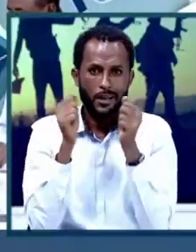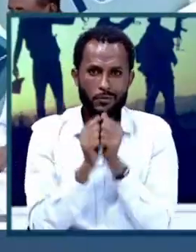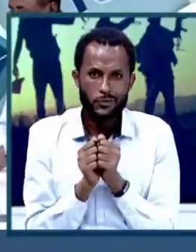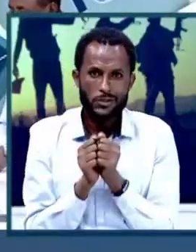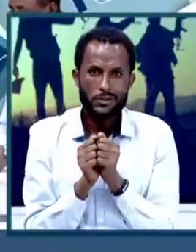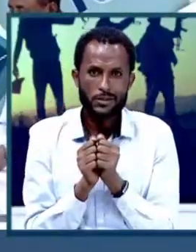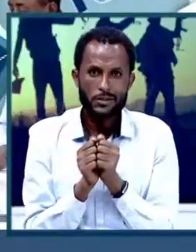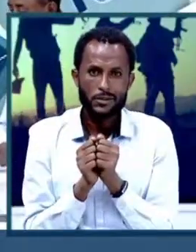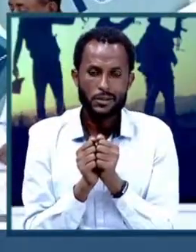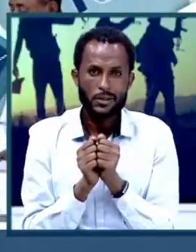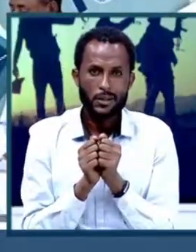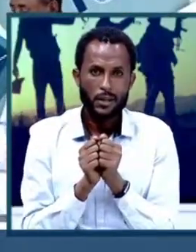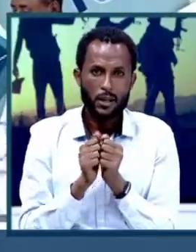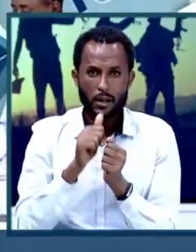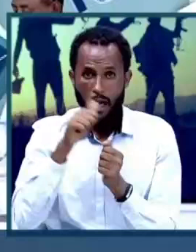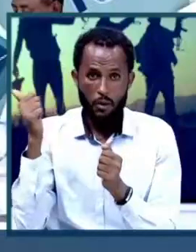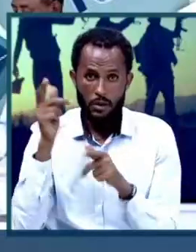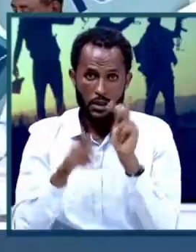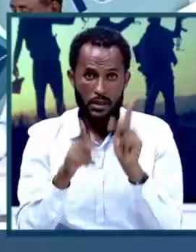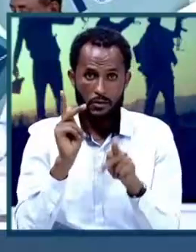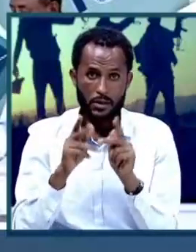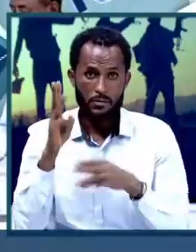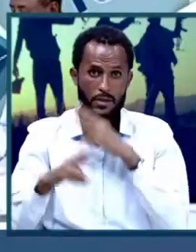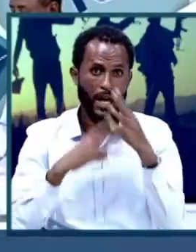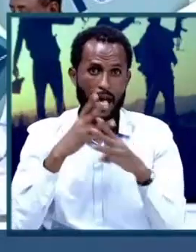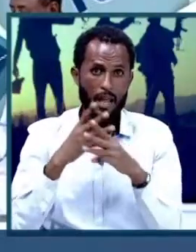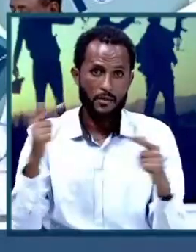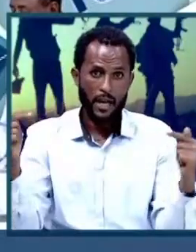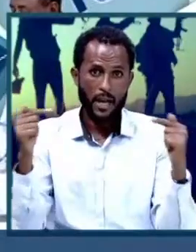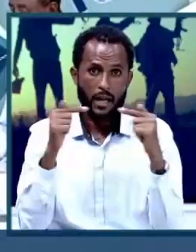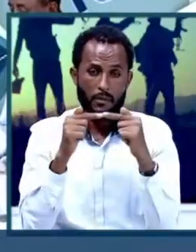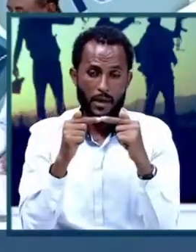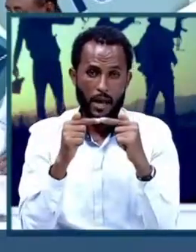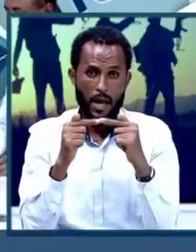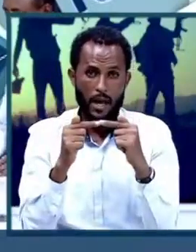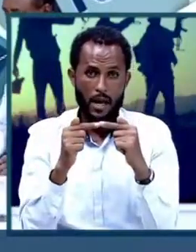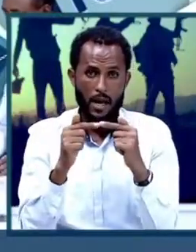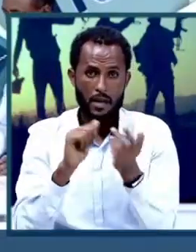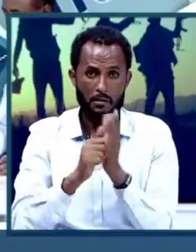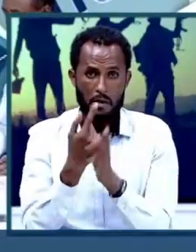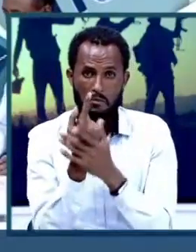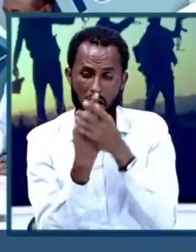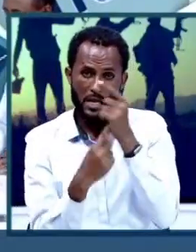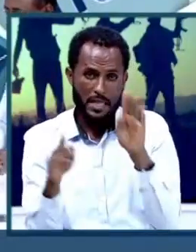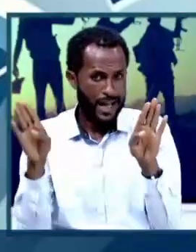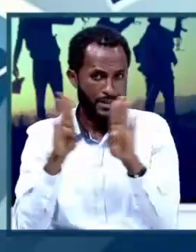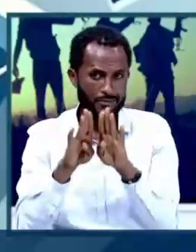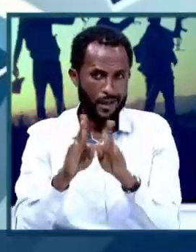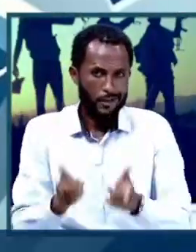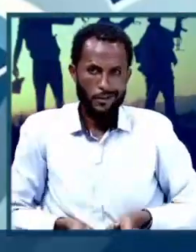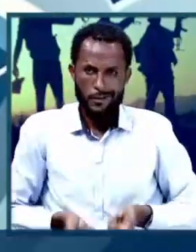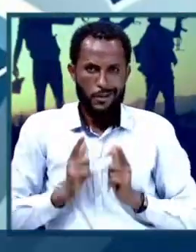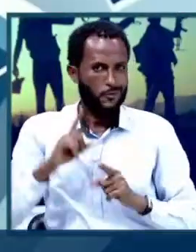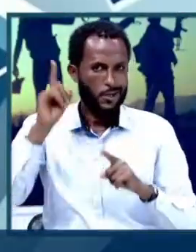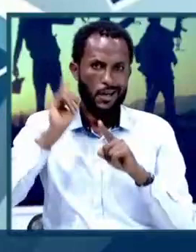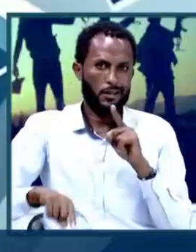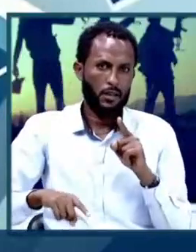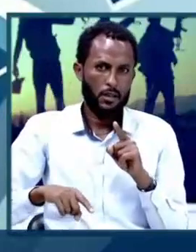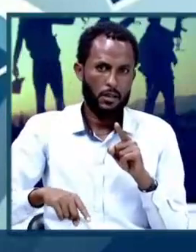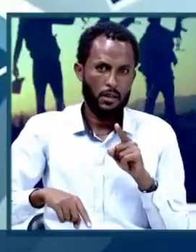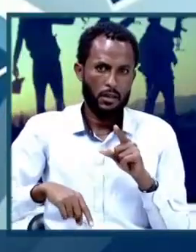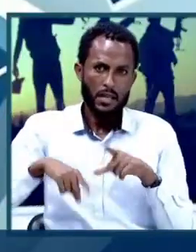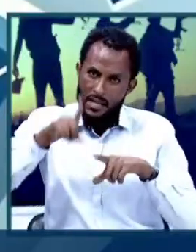ምስናና ምስ ኣጉርና ምስ ካልኦት ህዝብታት ምስ ዓለም ዘራኽበና ነገር ክህልወና ክኽእለሉ በይናት ዓፂና ክነብር ኣይንኽእል ኮሪደር ግን